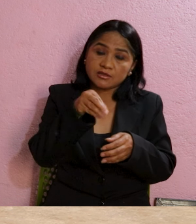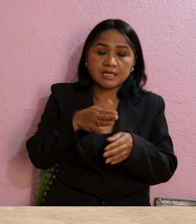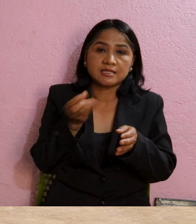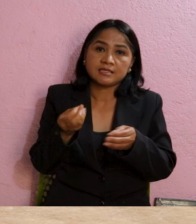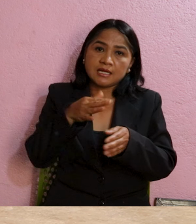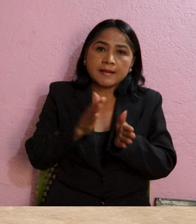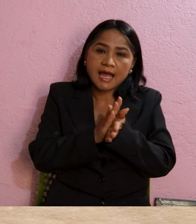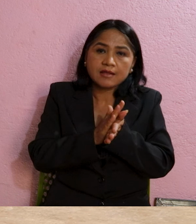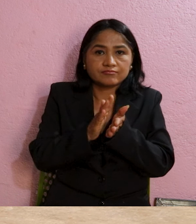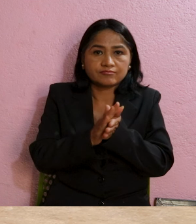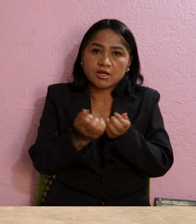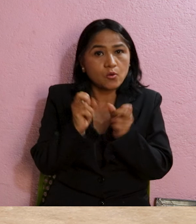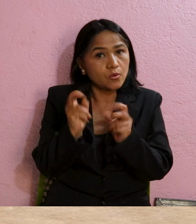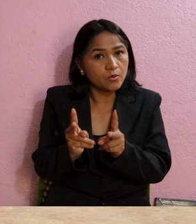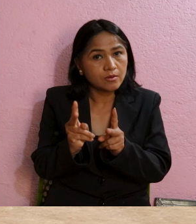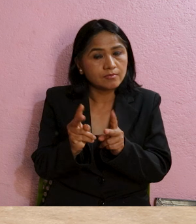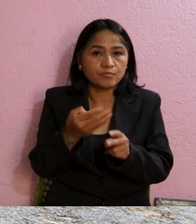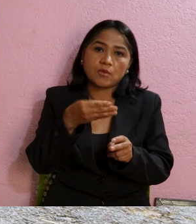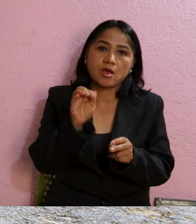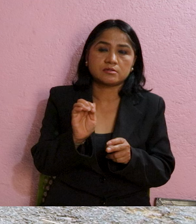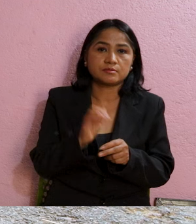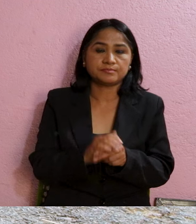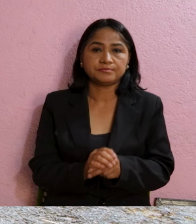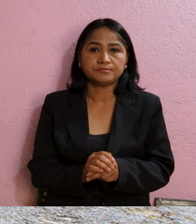त्यसैले सेकौली है।